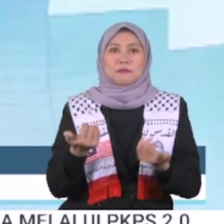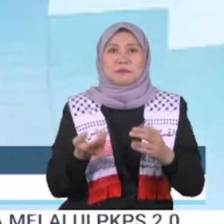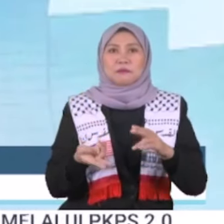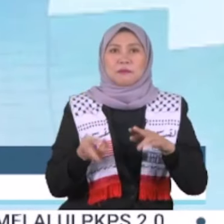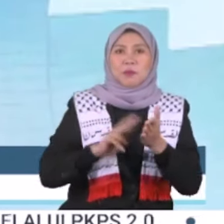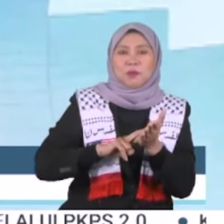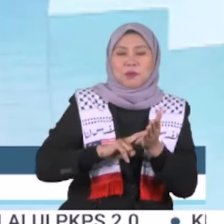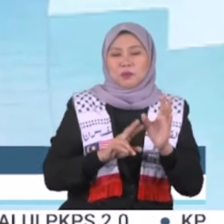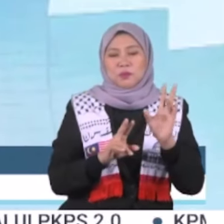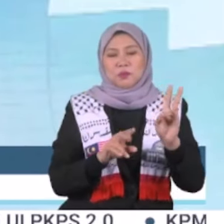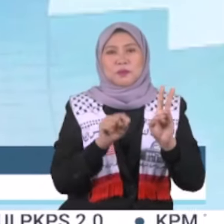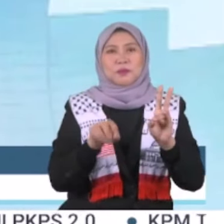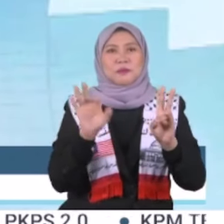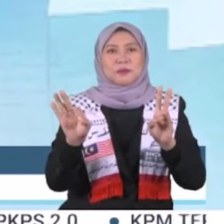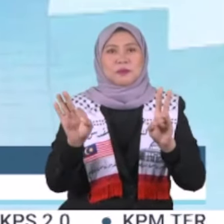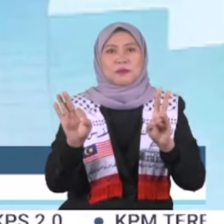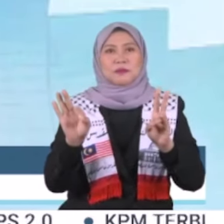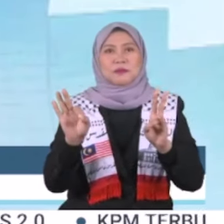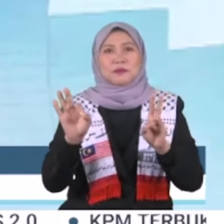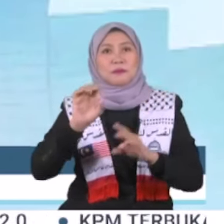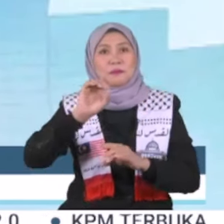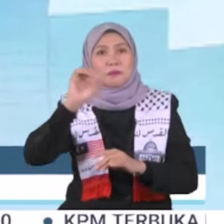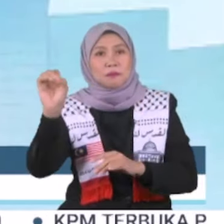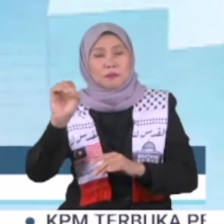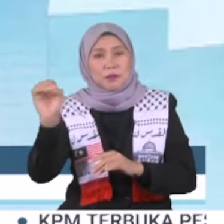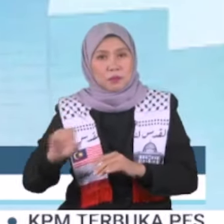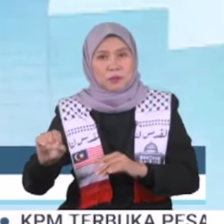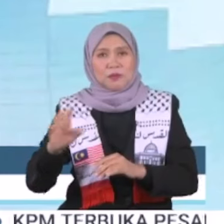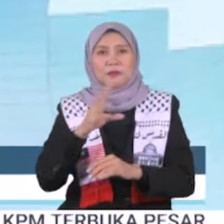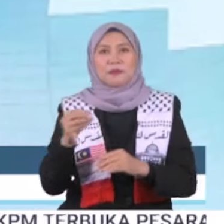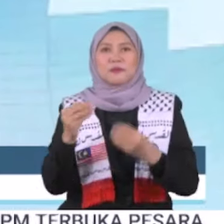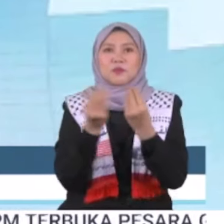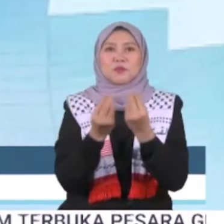7.9% dengan jumlah ekspor produk halal mencecah